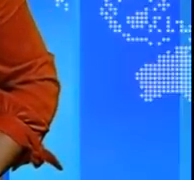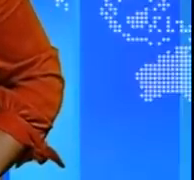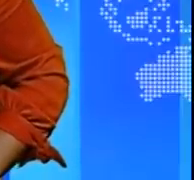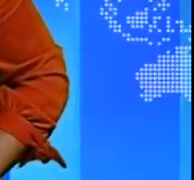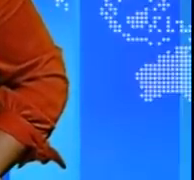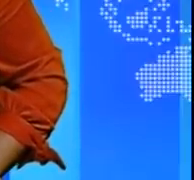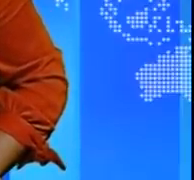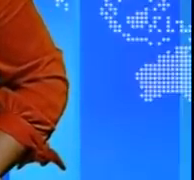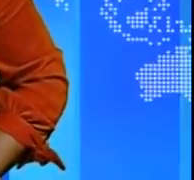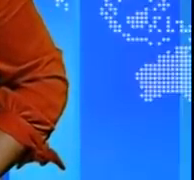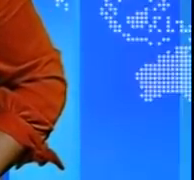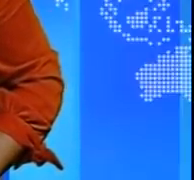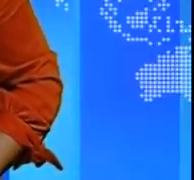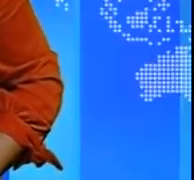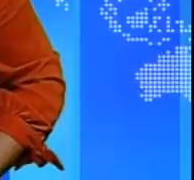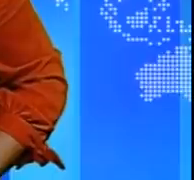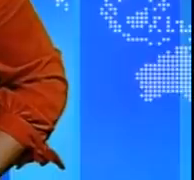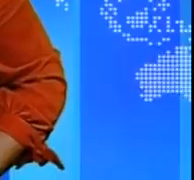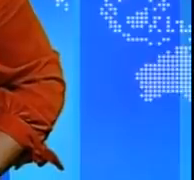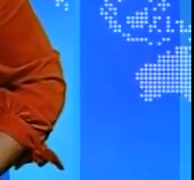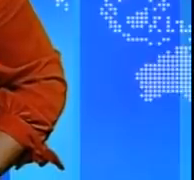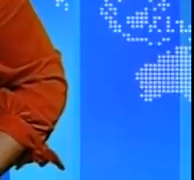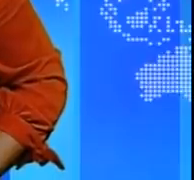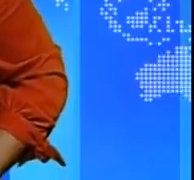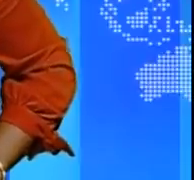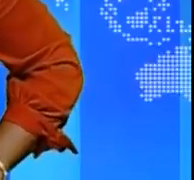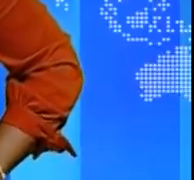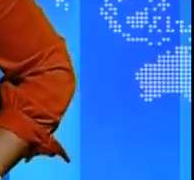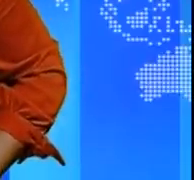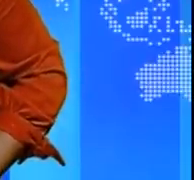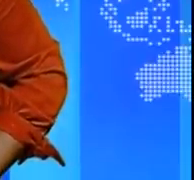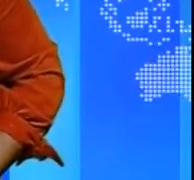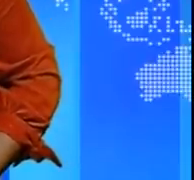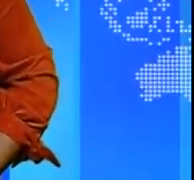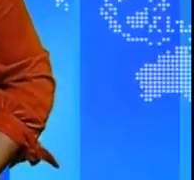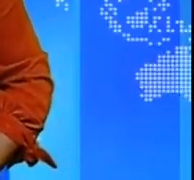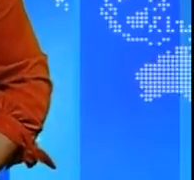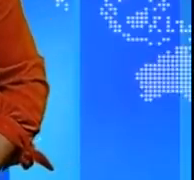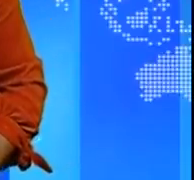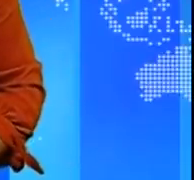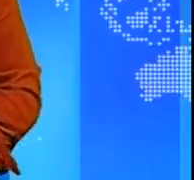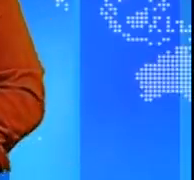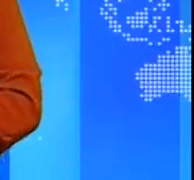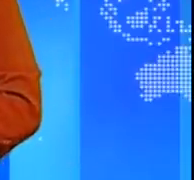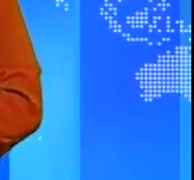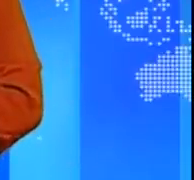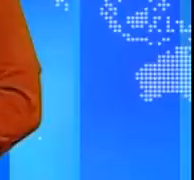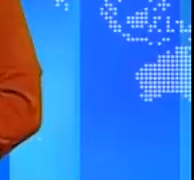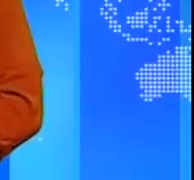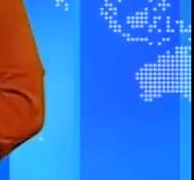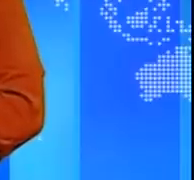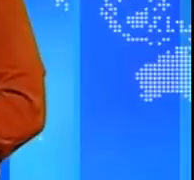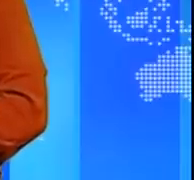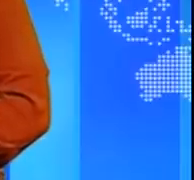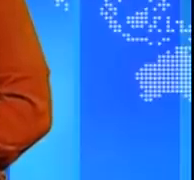maison debout et d'autres, par contre, vont devoir reconstruire leurs habitations. Françoise